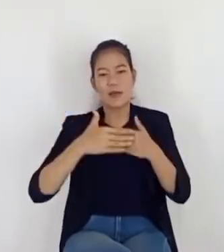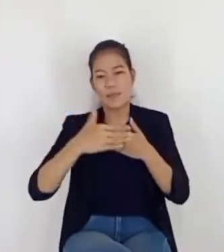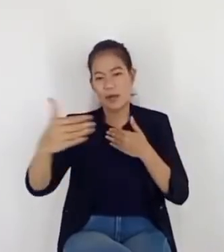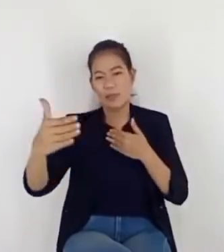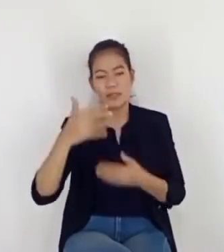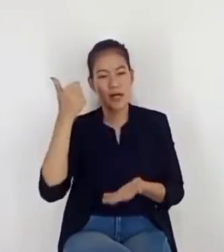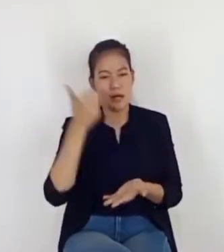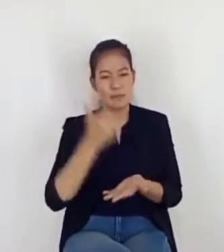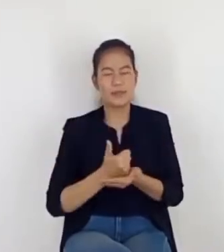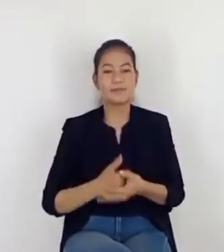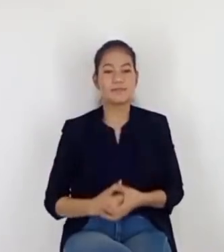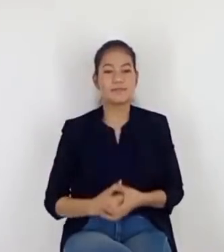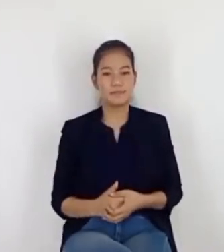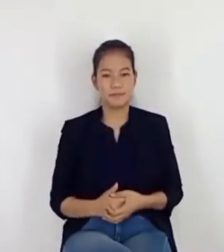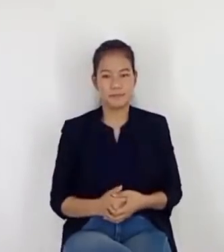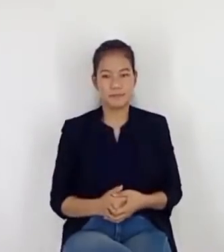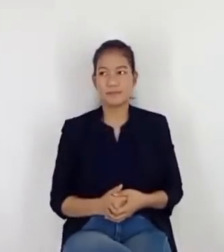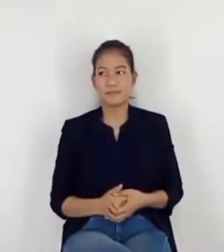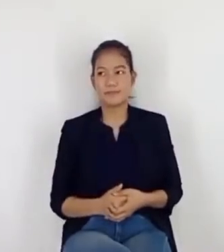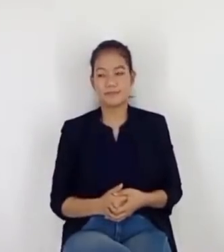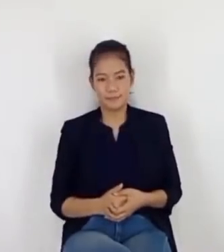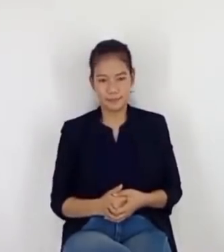Amin.